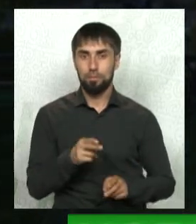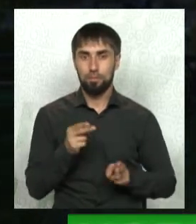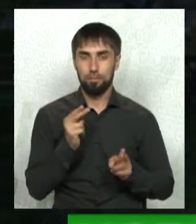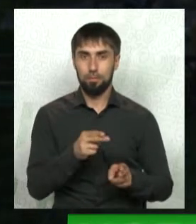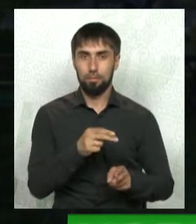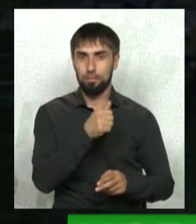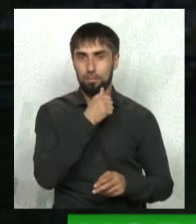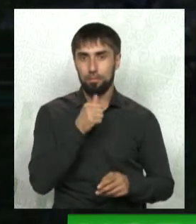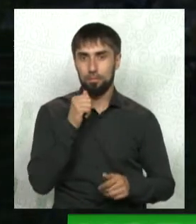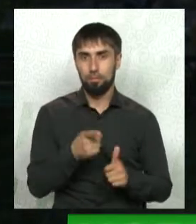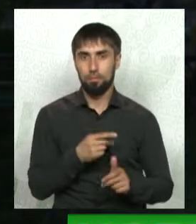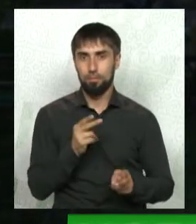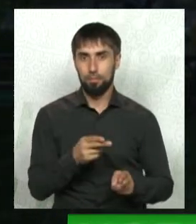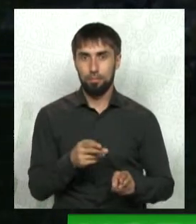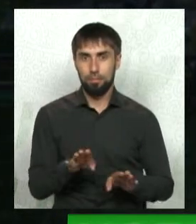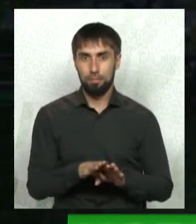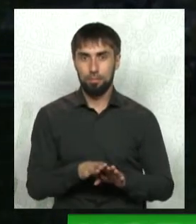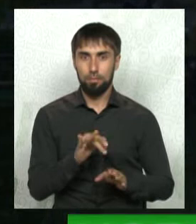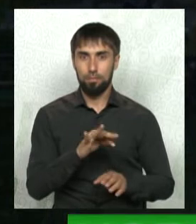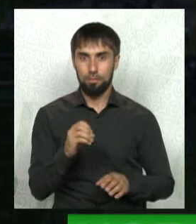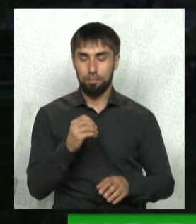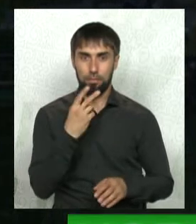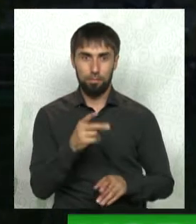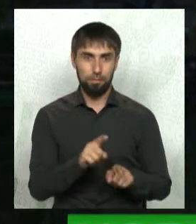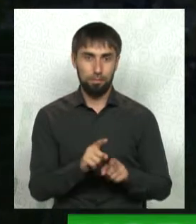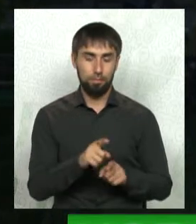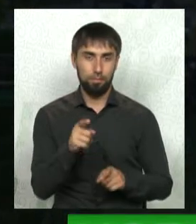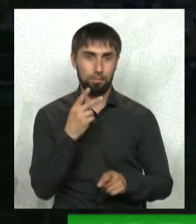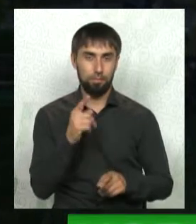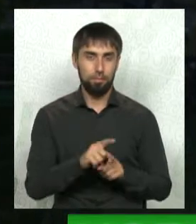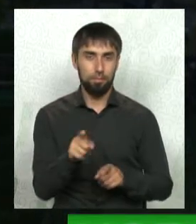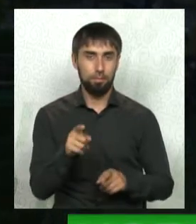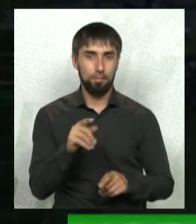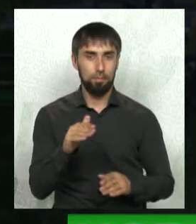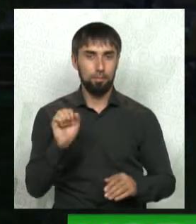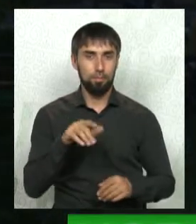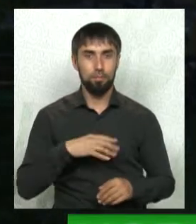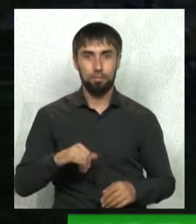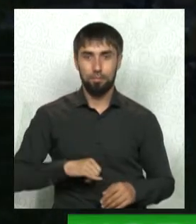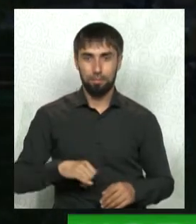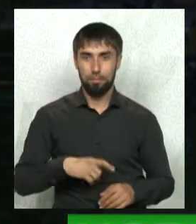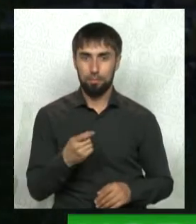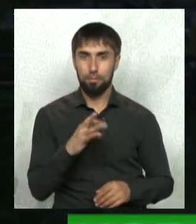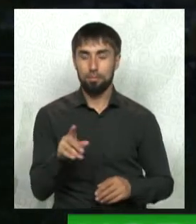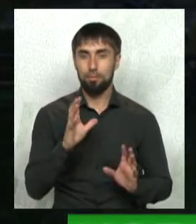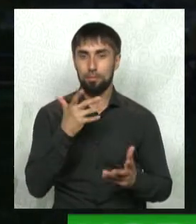есть тайное хищение чужого имущества. И вроде, казалось бы, на их взгляд такая безобидная шалость может